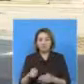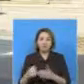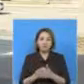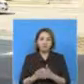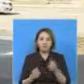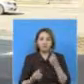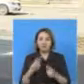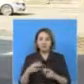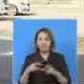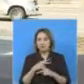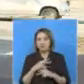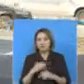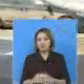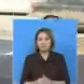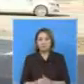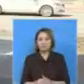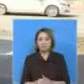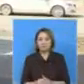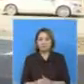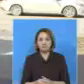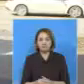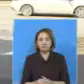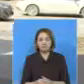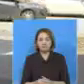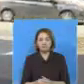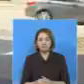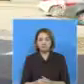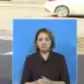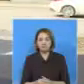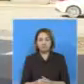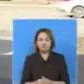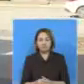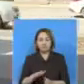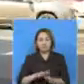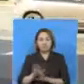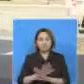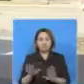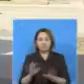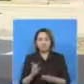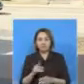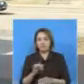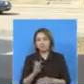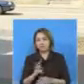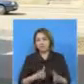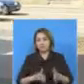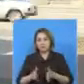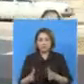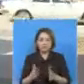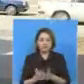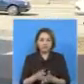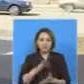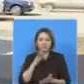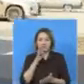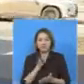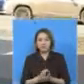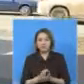устранению выявленных недостатков, дефектов. За невыполнение требований по задержанию дорог привлечено к